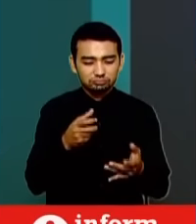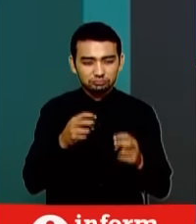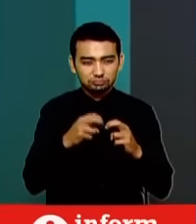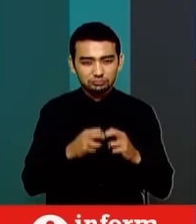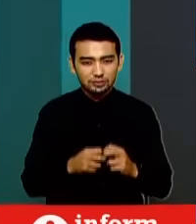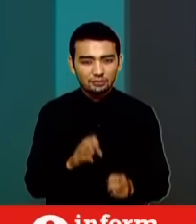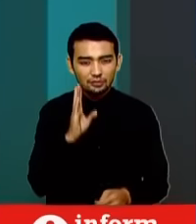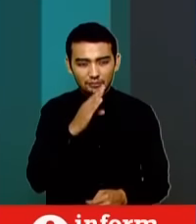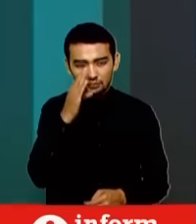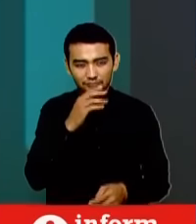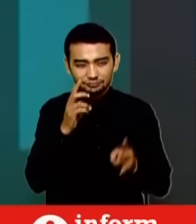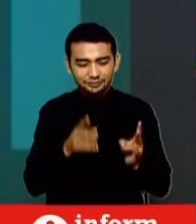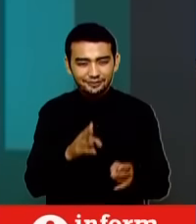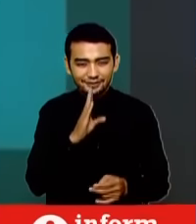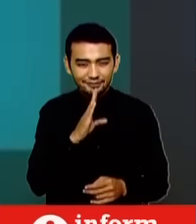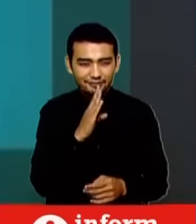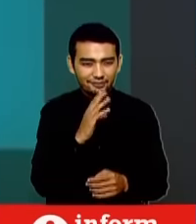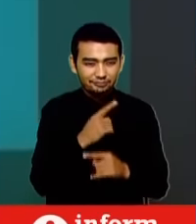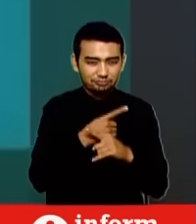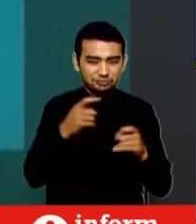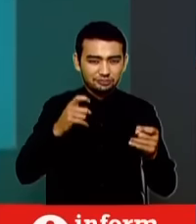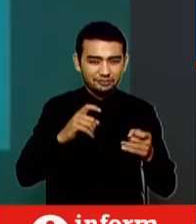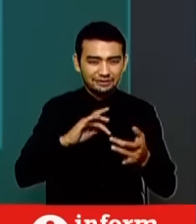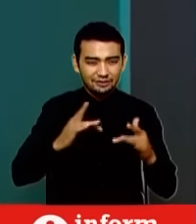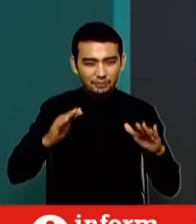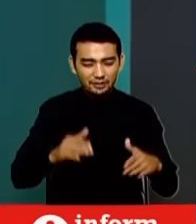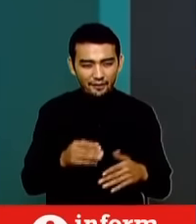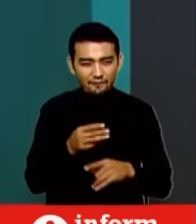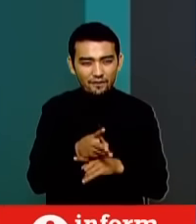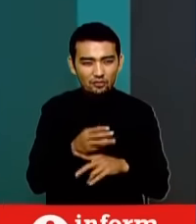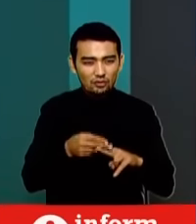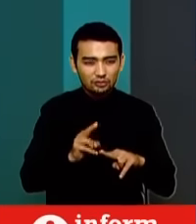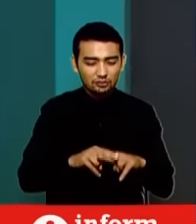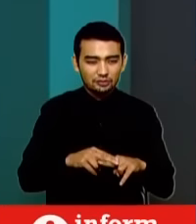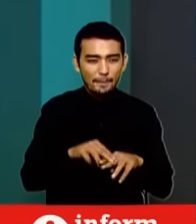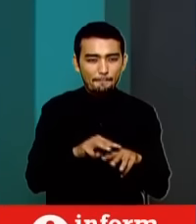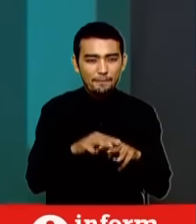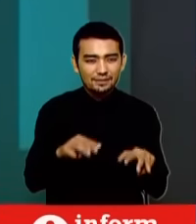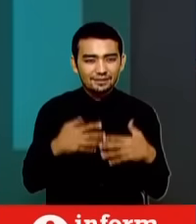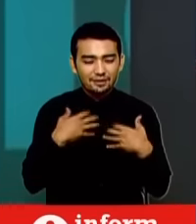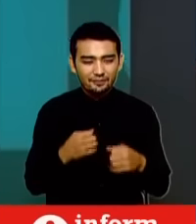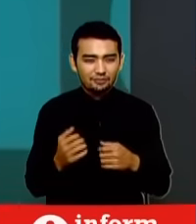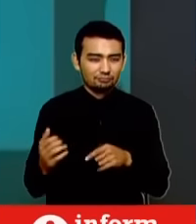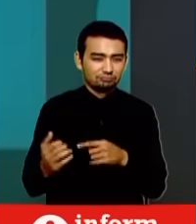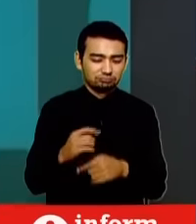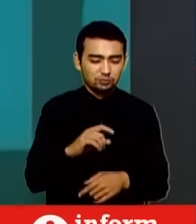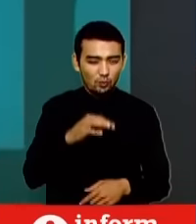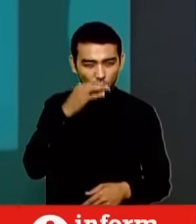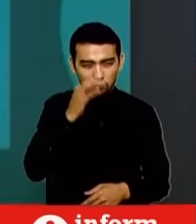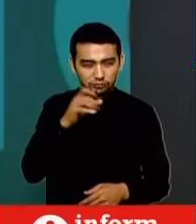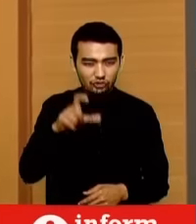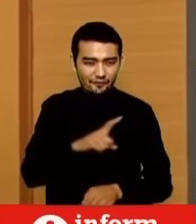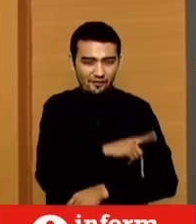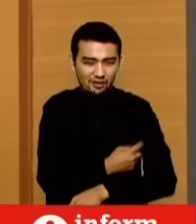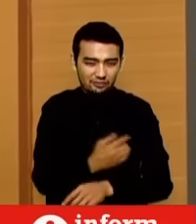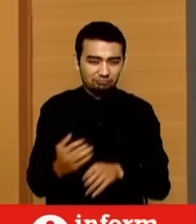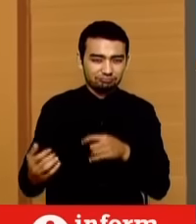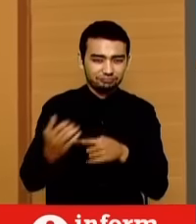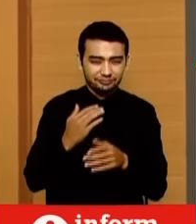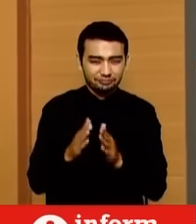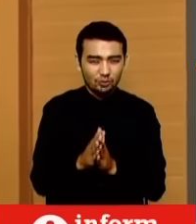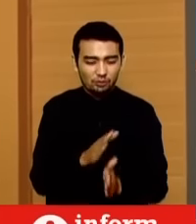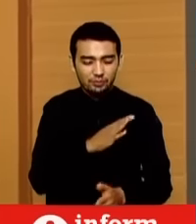Ранее родители пострадавшего ребенка публиковали видео, в котором обратились к Минздраву с просьбой прислать высококвалифицированных врачей. Полиция